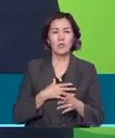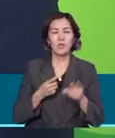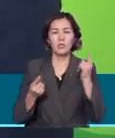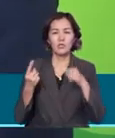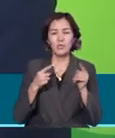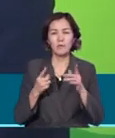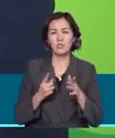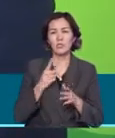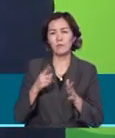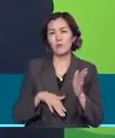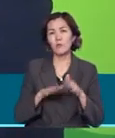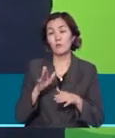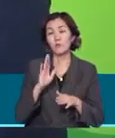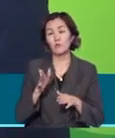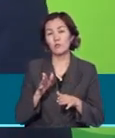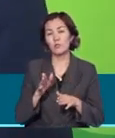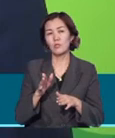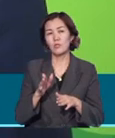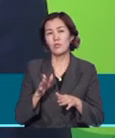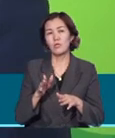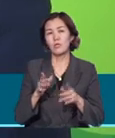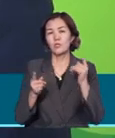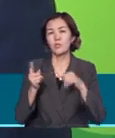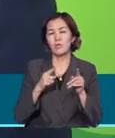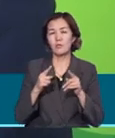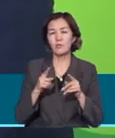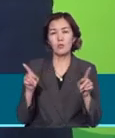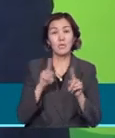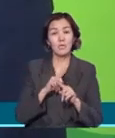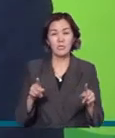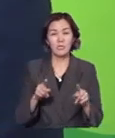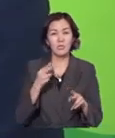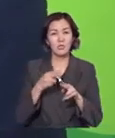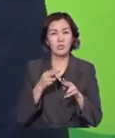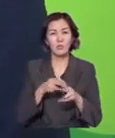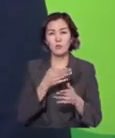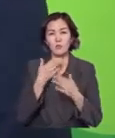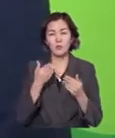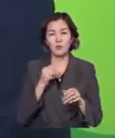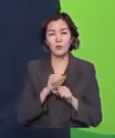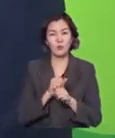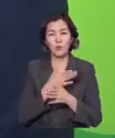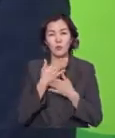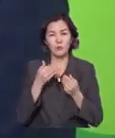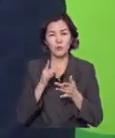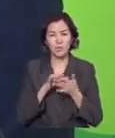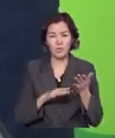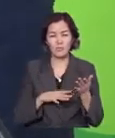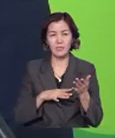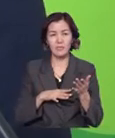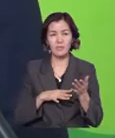Шығармашылықта енді шек болмайды, бірақ адам қиялы ерекше, шығармашылық қиялы ерекше. Ол өзі жоғарыдан келетін